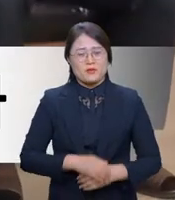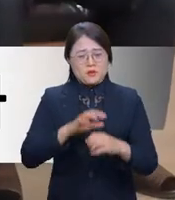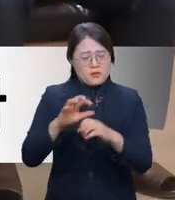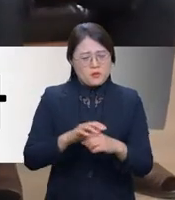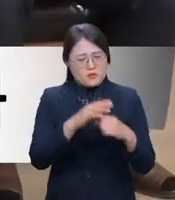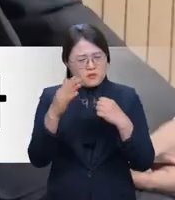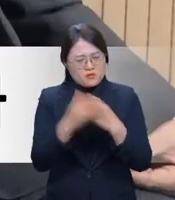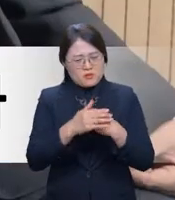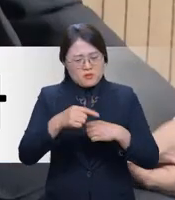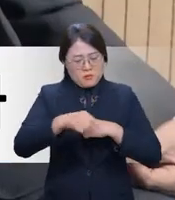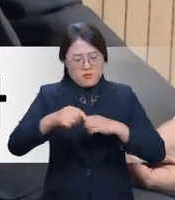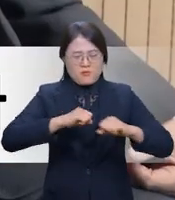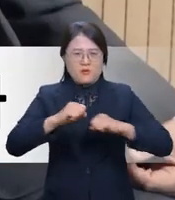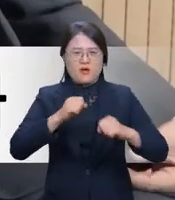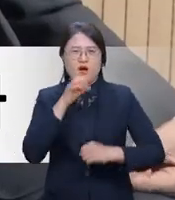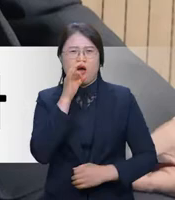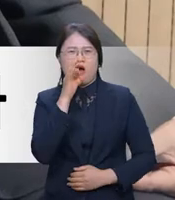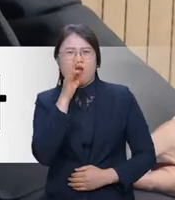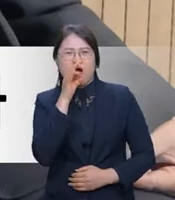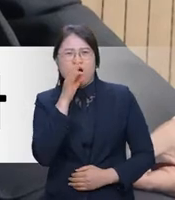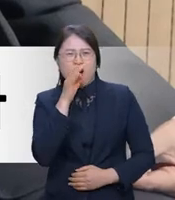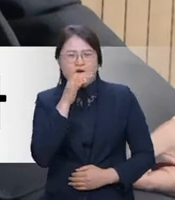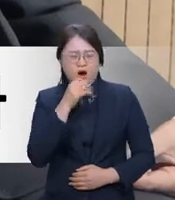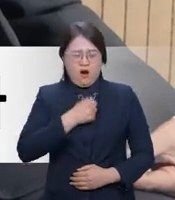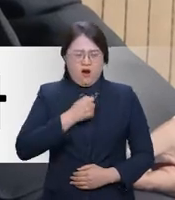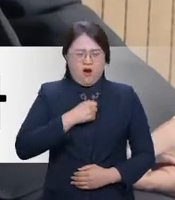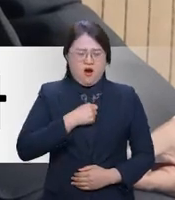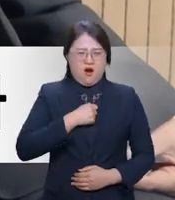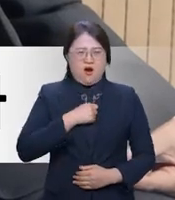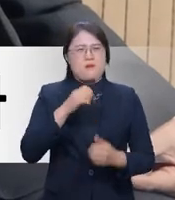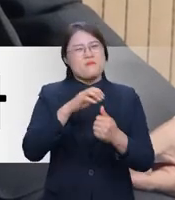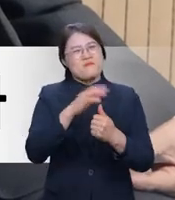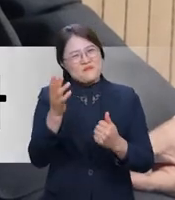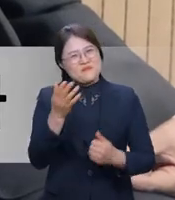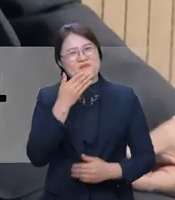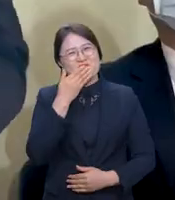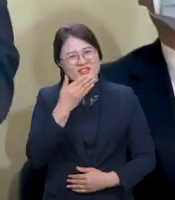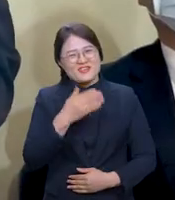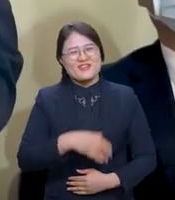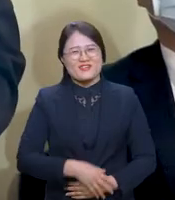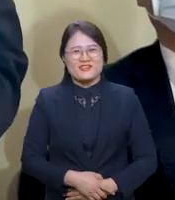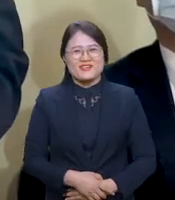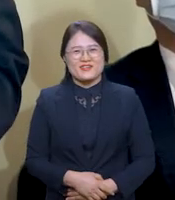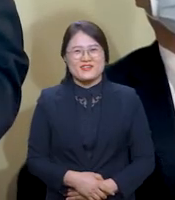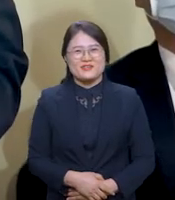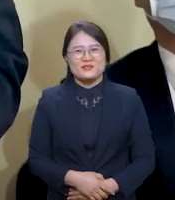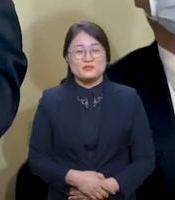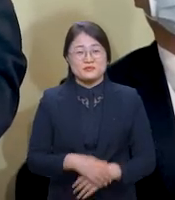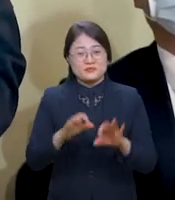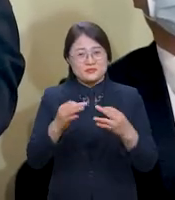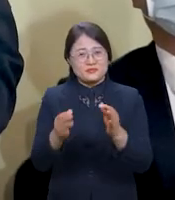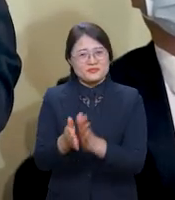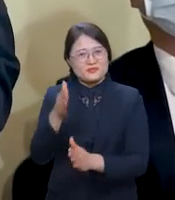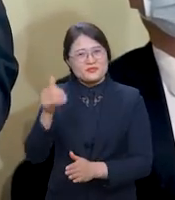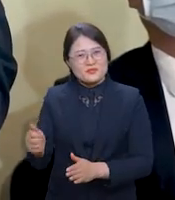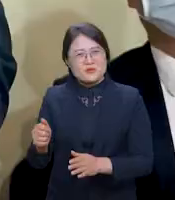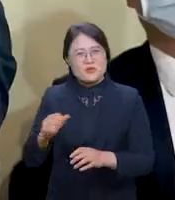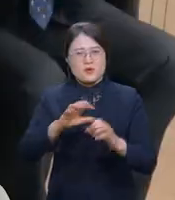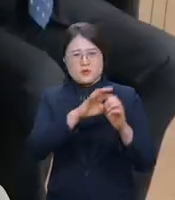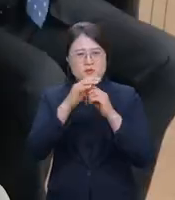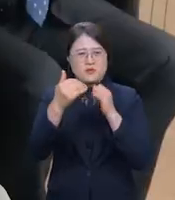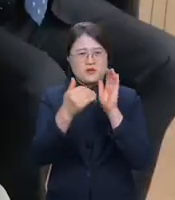통해 코로나로 외부 활동이 어려운 어르신들의 답답함을 덜어드릴 수 있었습니다. 김상돈 시장은